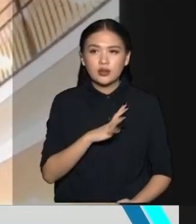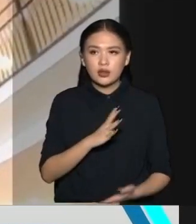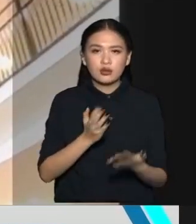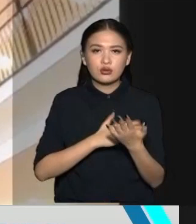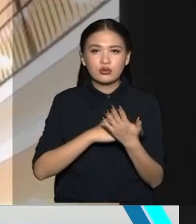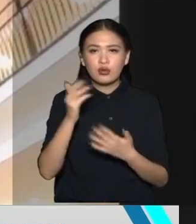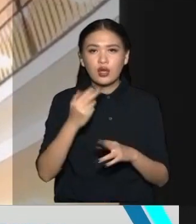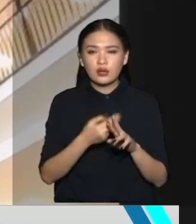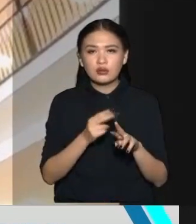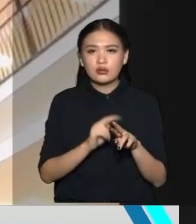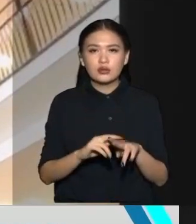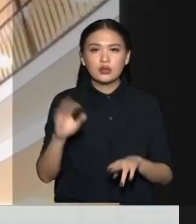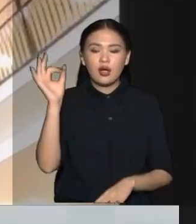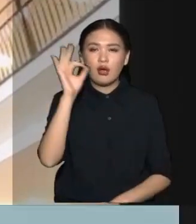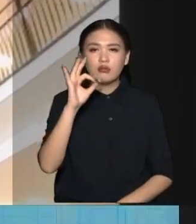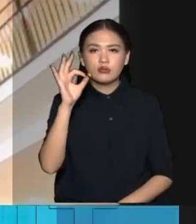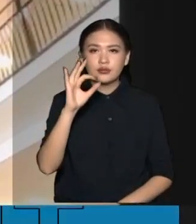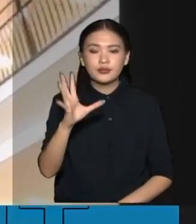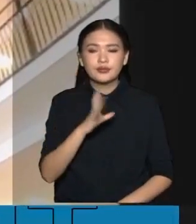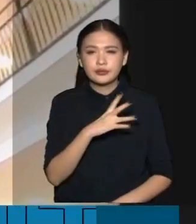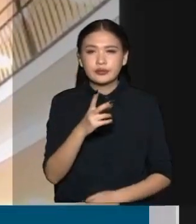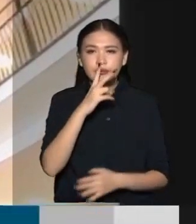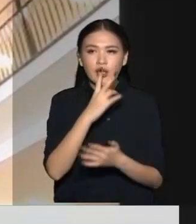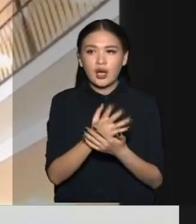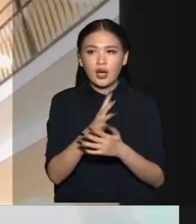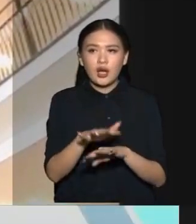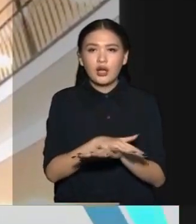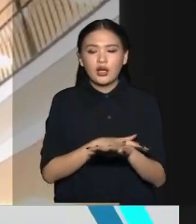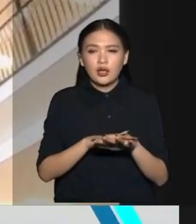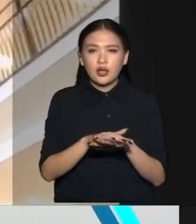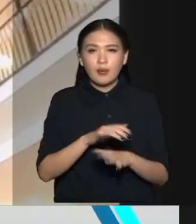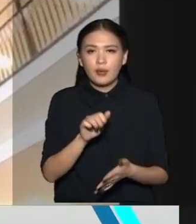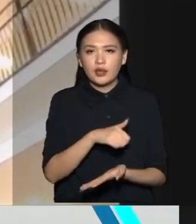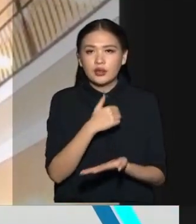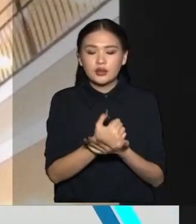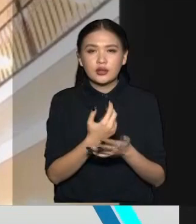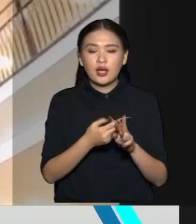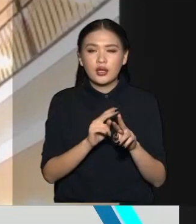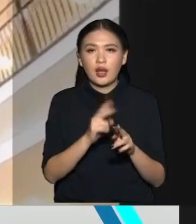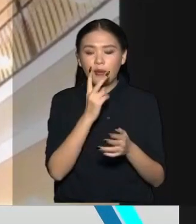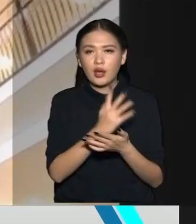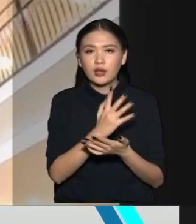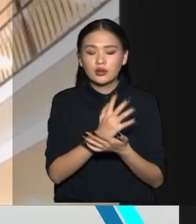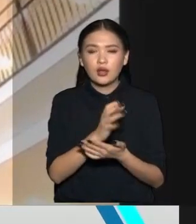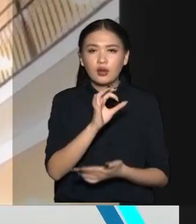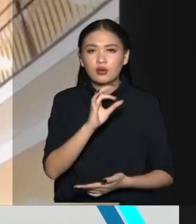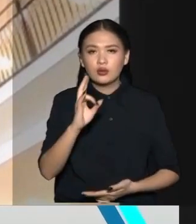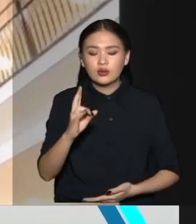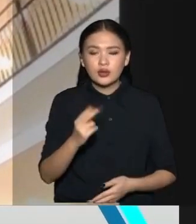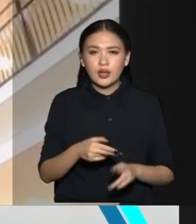жоғарғы деңгейінде, яғни мынау халықаралық ең басты ұйым өзіңіздер жақсы білесіздер, бұл ООН,